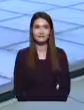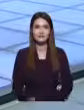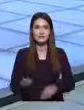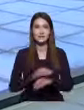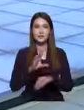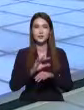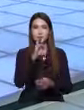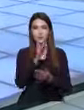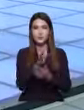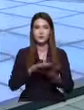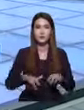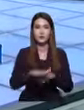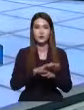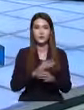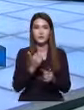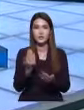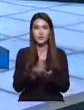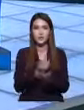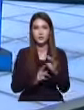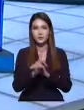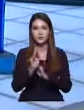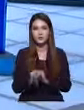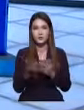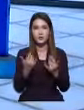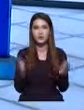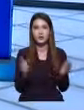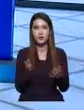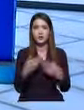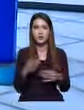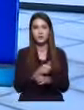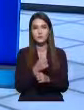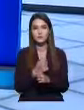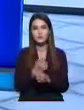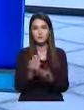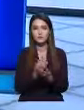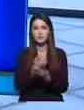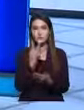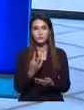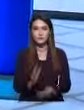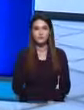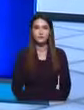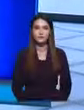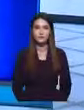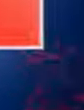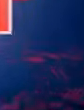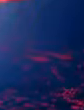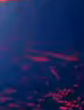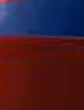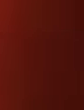Арма көрермен, телеэфирде Астана Тайм, студияда мен Бекболат Сатуов, сурдо аудармашы Айсулу Баяндиңқызы, бүгін көретіндеріңіз.